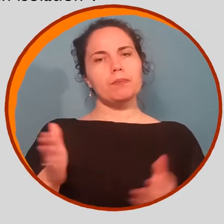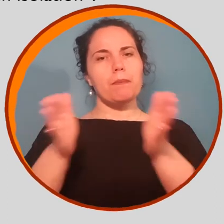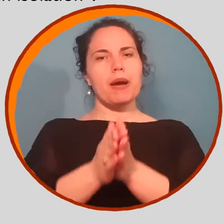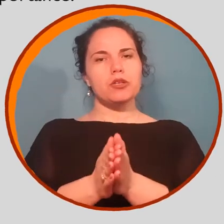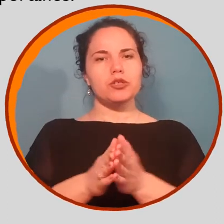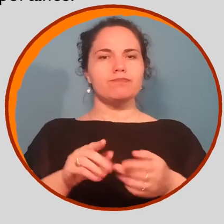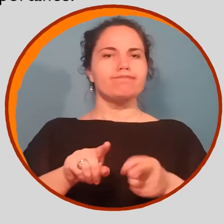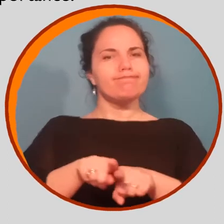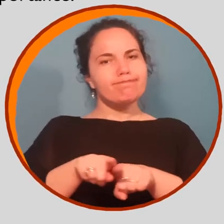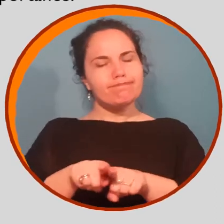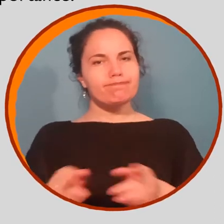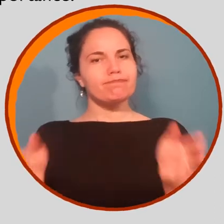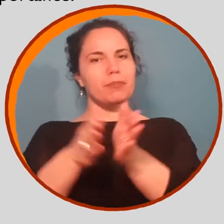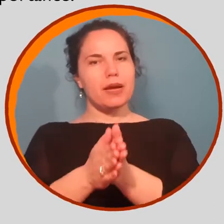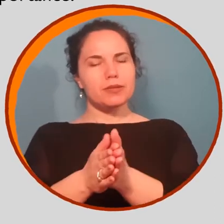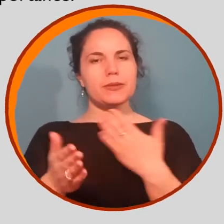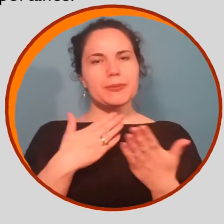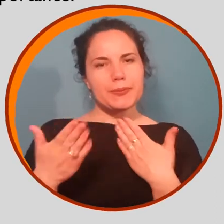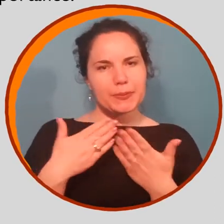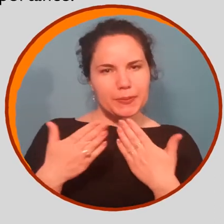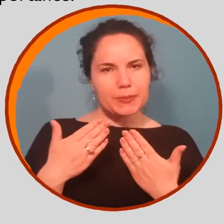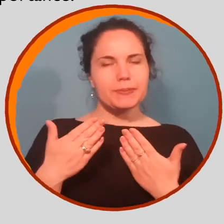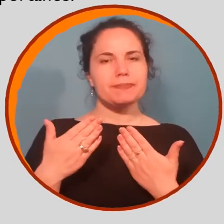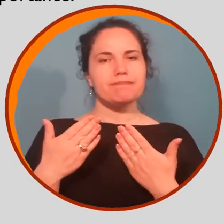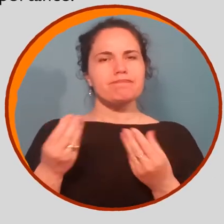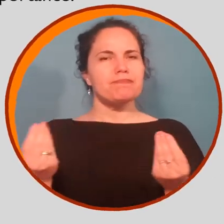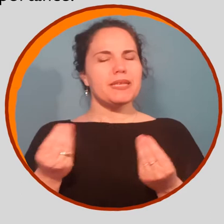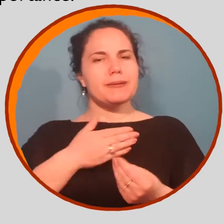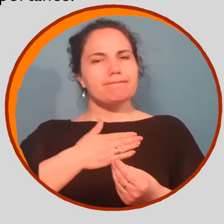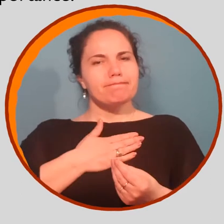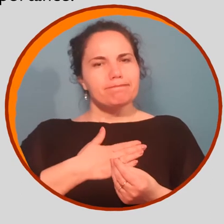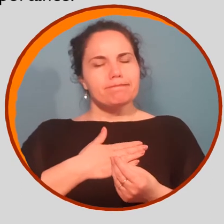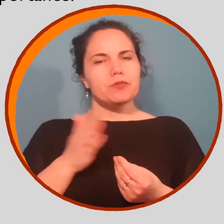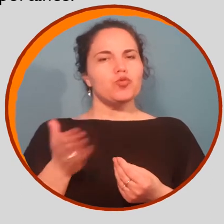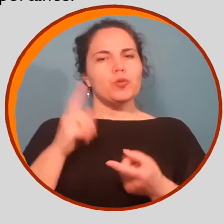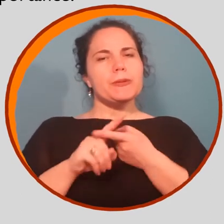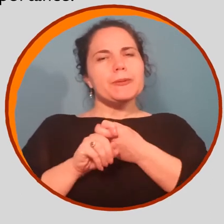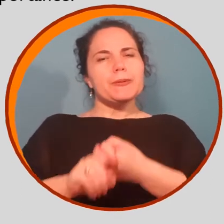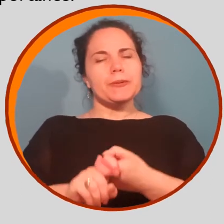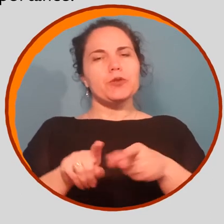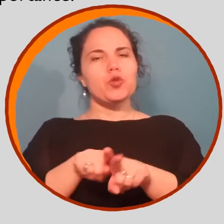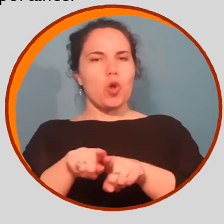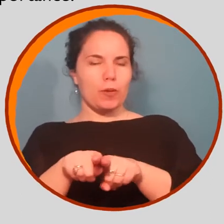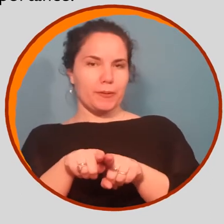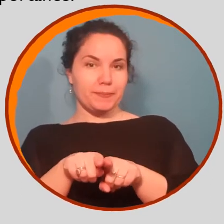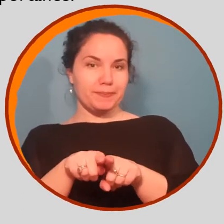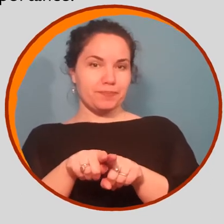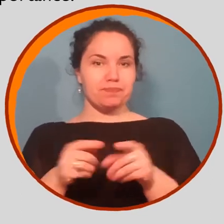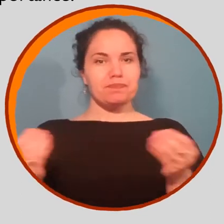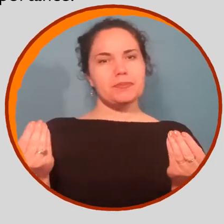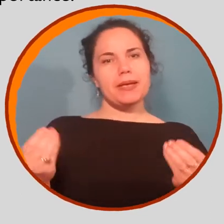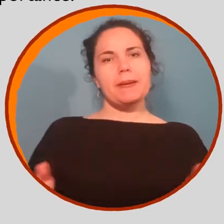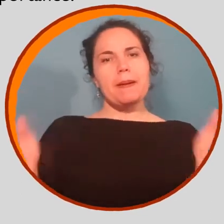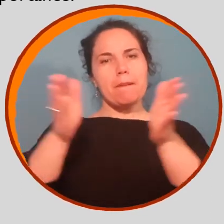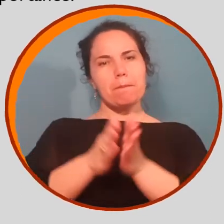në izolim. Në fakt tema shumë interesante. Adoleshentët e kanë jashtëzakonisht të rëndësishme të qëndruarit me shokët dhe me